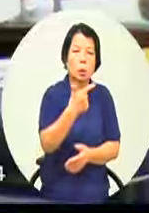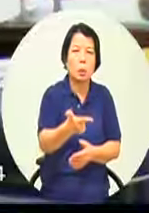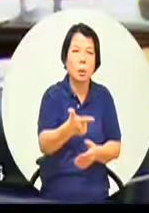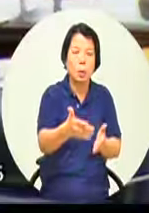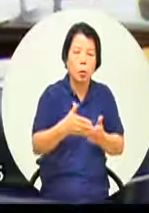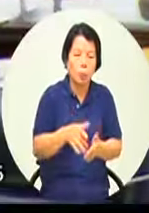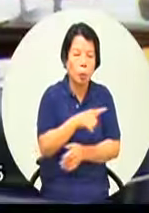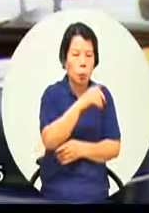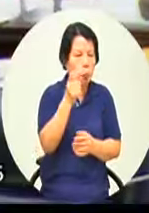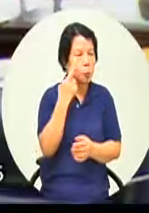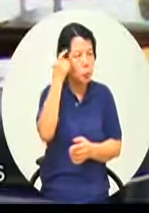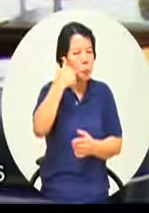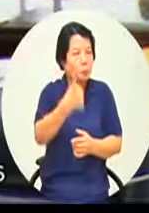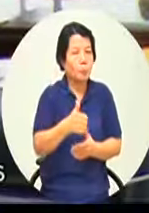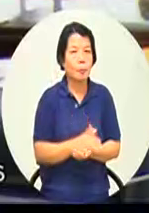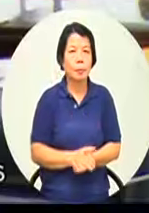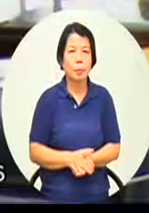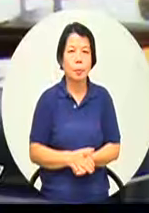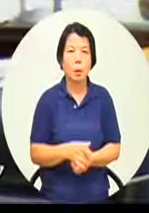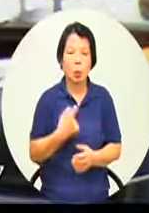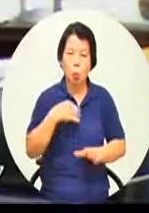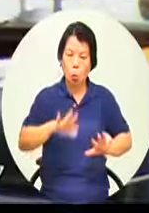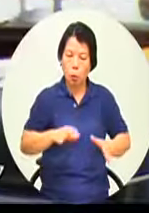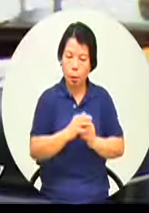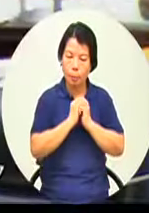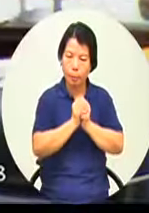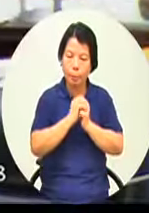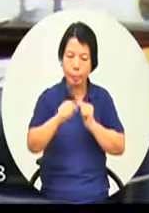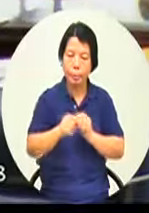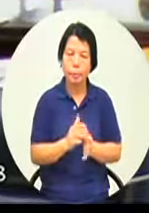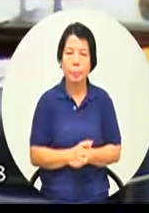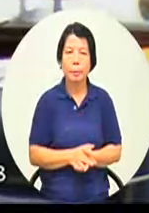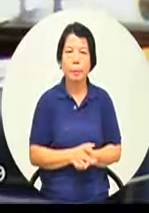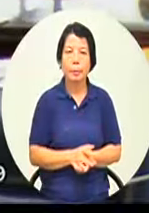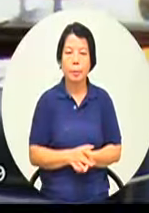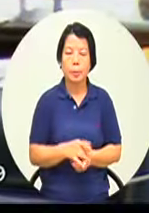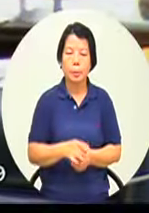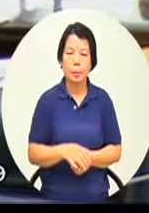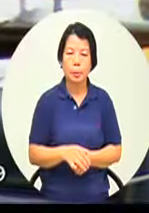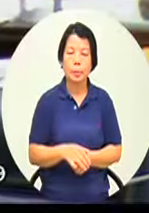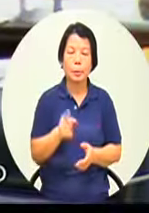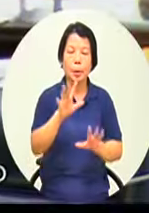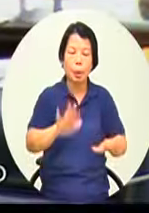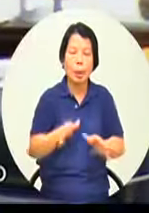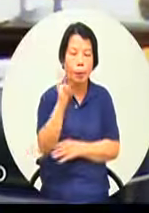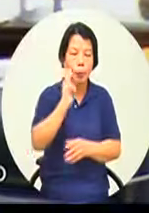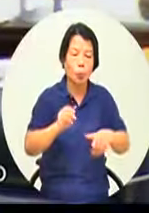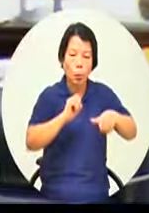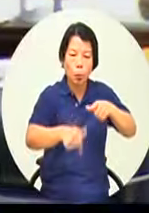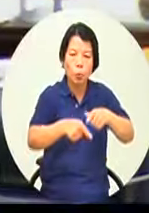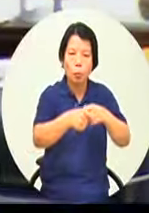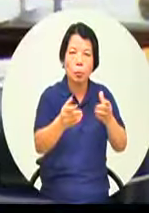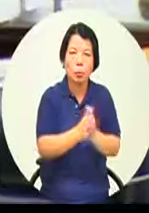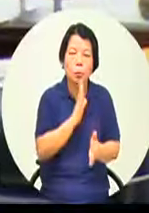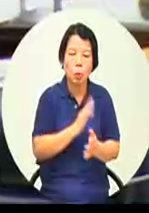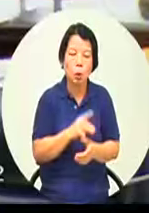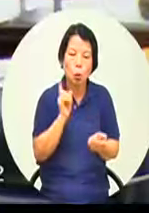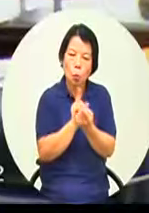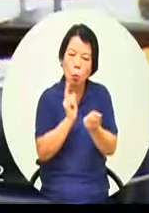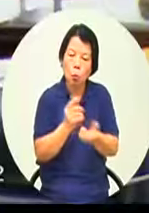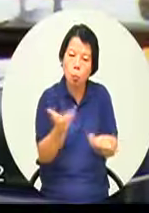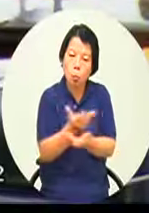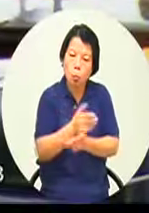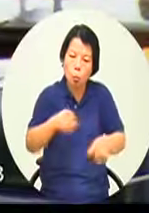的呢。所以雅金亚这边特别在拜托，借这个机会拜托自来水公司这边，是不是对于汰换管线的部